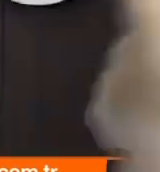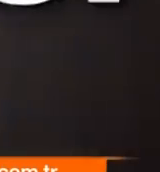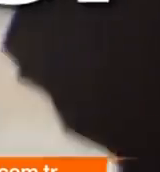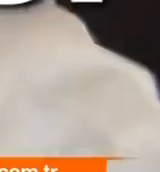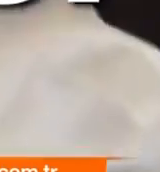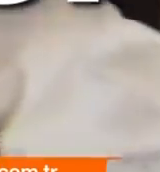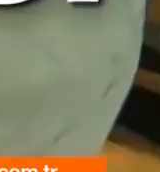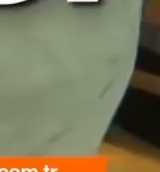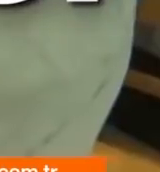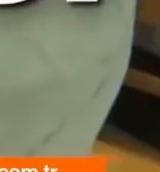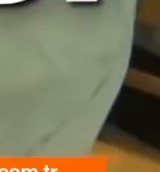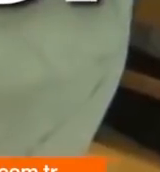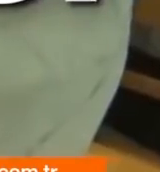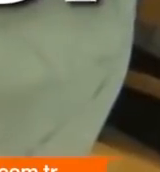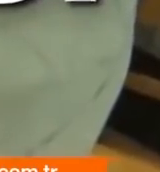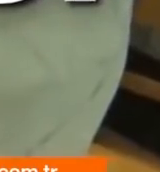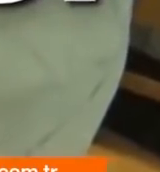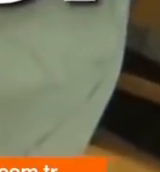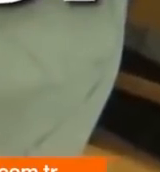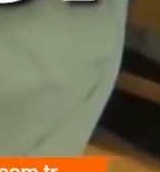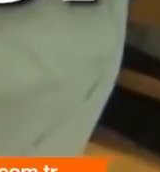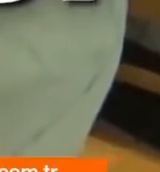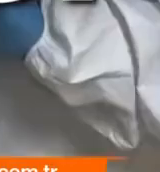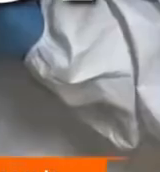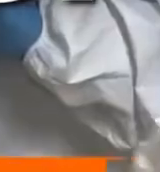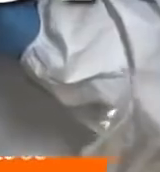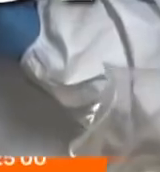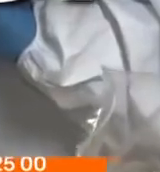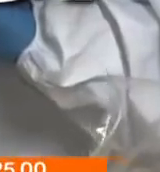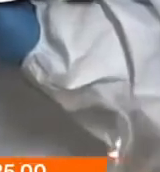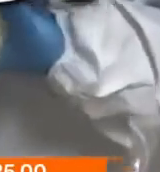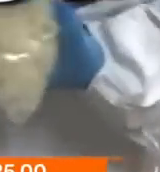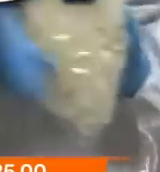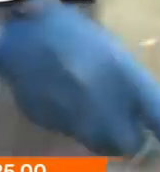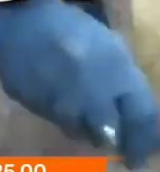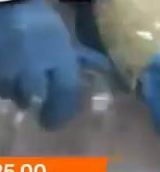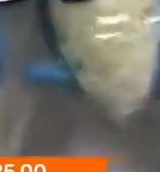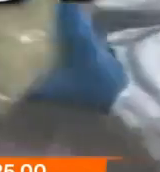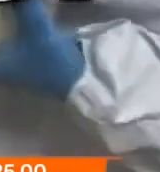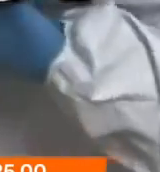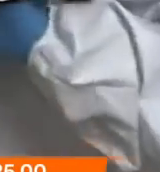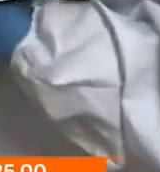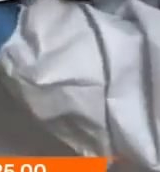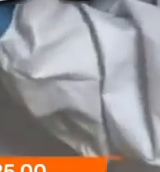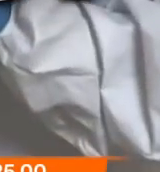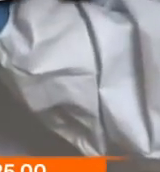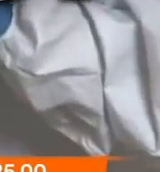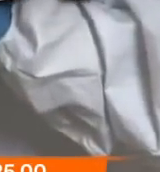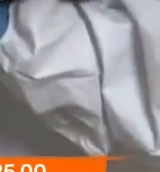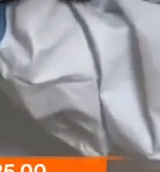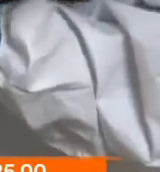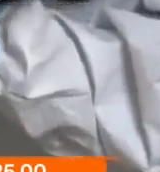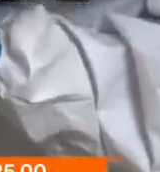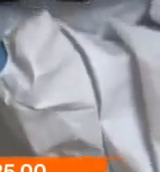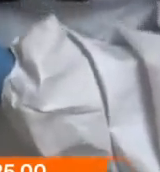Semptomunuz varsa ve özel hastane aciline gittiyseniz dikkat. Pozitif olmanıza rağmen sizden ücret talep edebilirler.